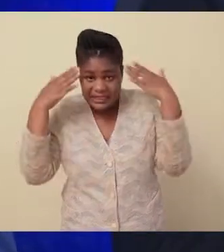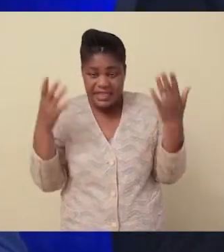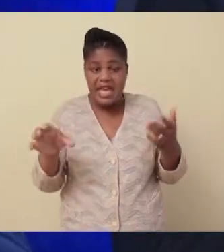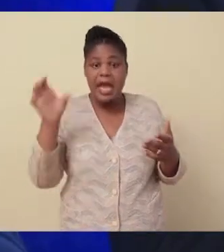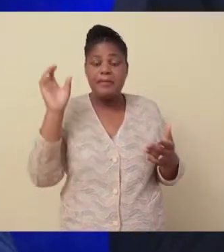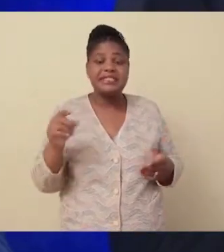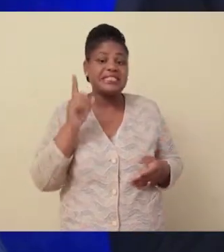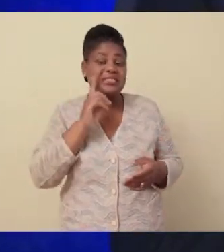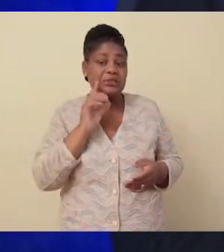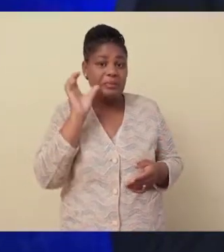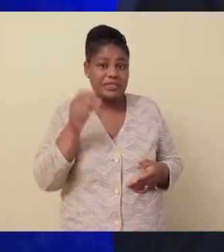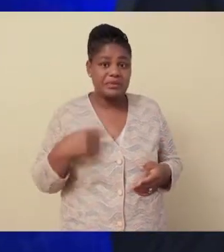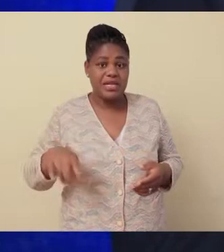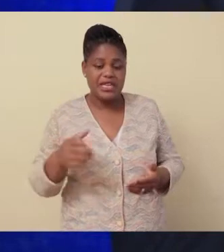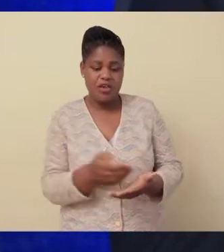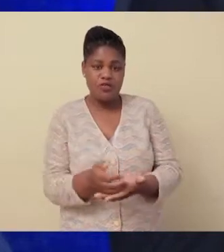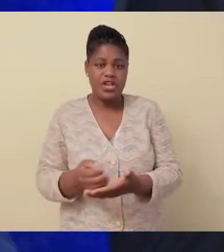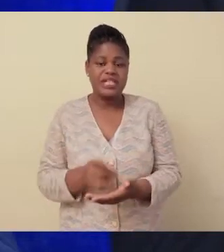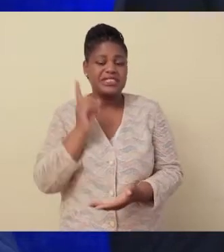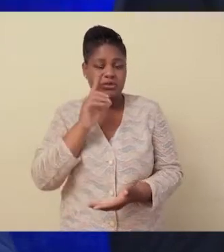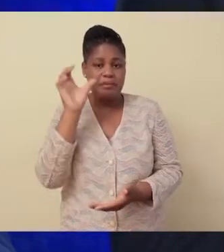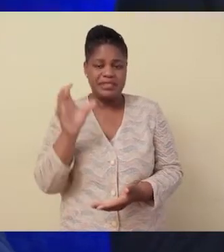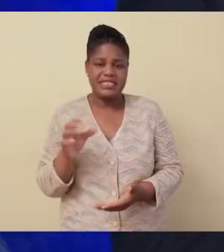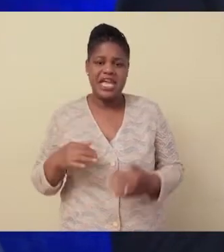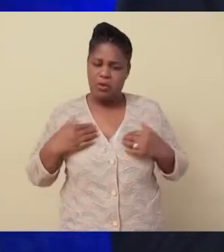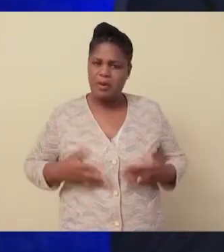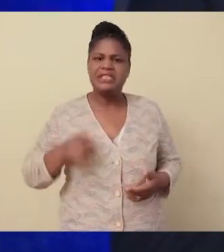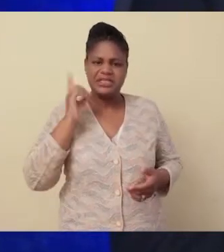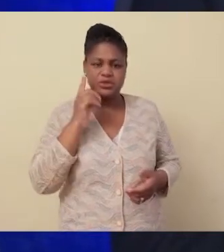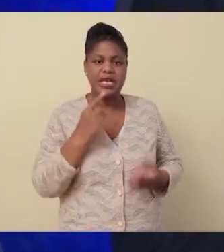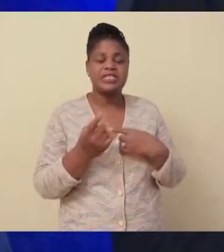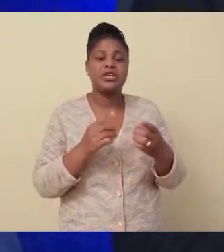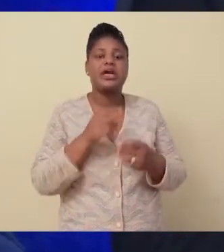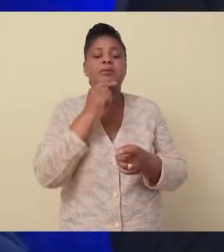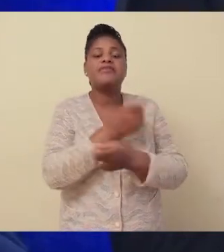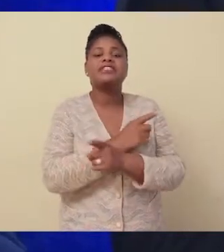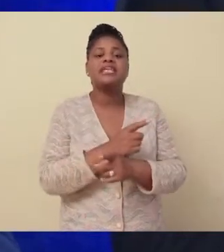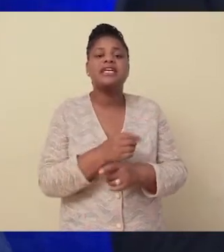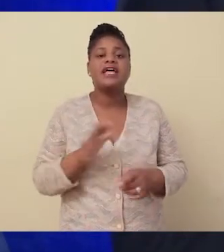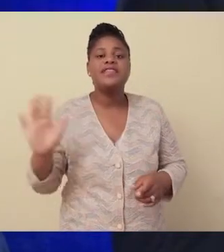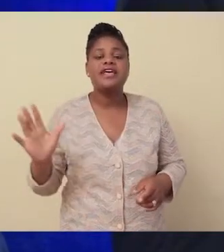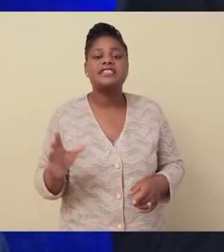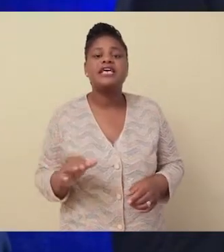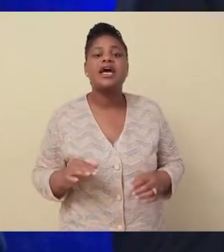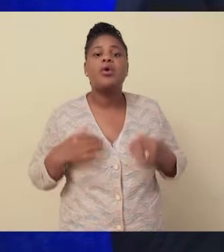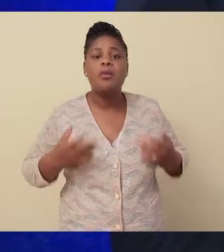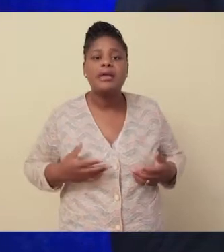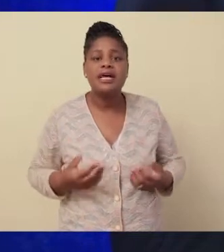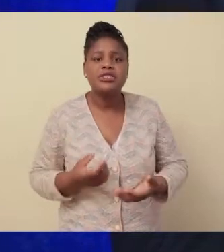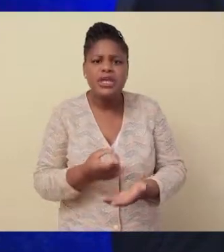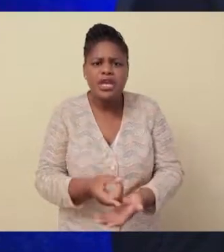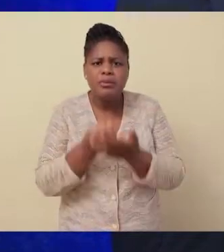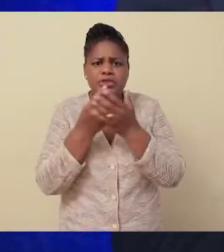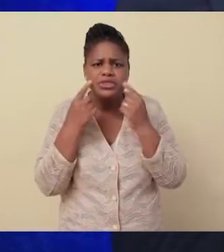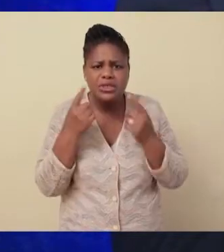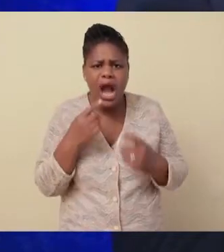make munhu kana abata foni yake mukadzi kana akutaura neboyfriend yake pane vamwe mai vanga vatanga tichibatsira wakatoona kuti